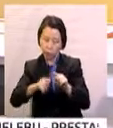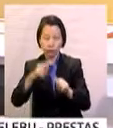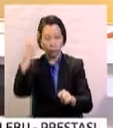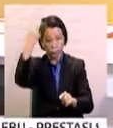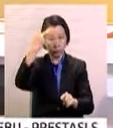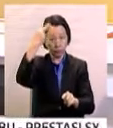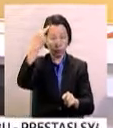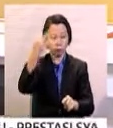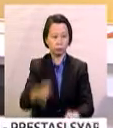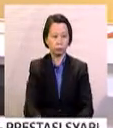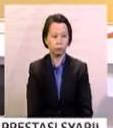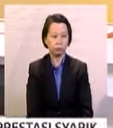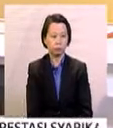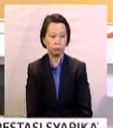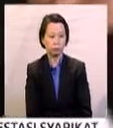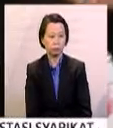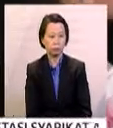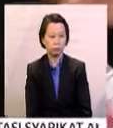faktor.